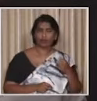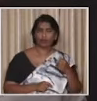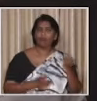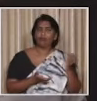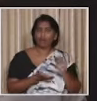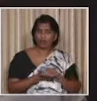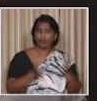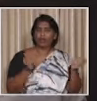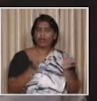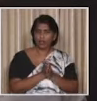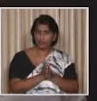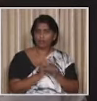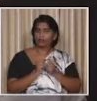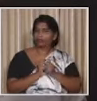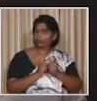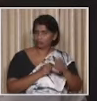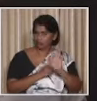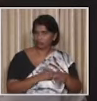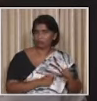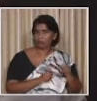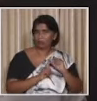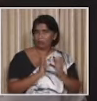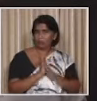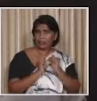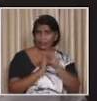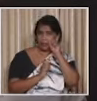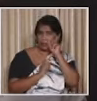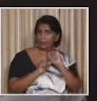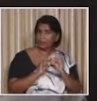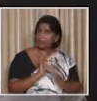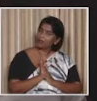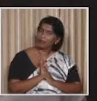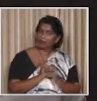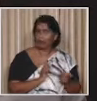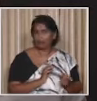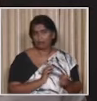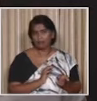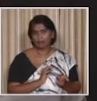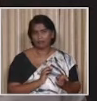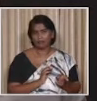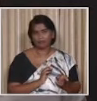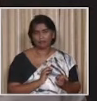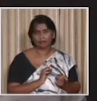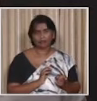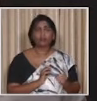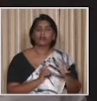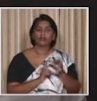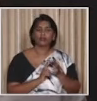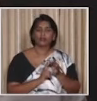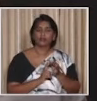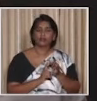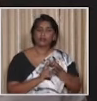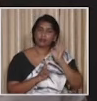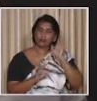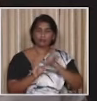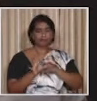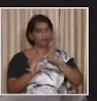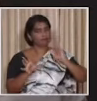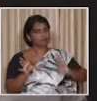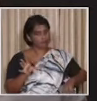නැවත එකමුතු කරන්න අවශ්‍ය පියවර ගනිමින් සිටිනවා. ඒ නිසා එතුමා ජනාධිපති ධුරයෙන් ඉවත්